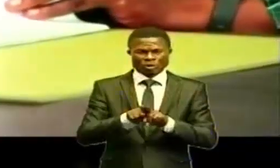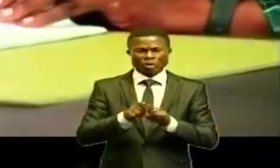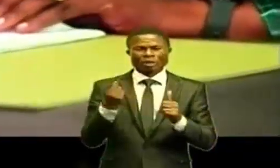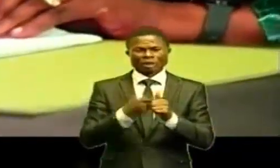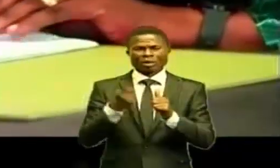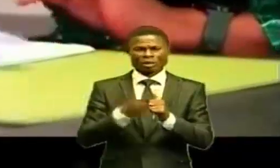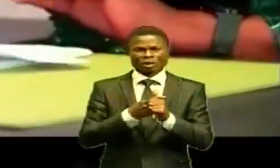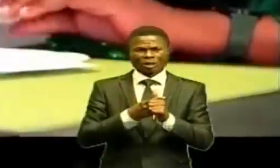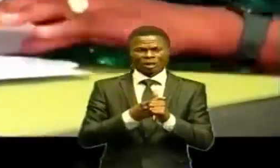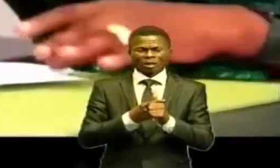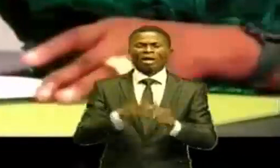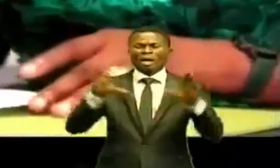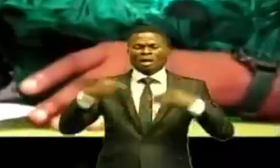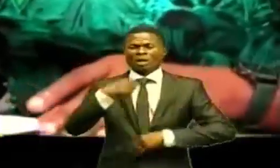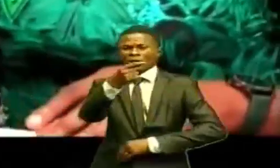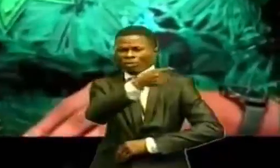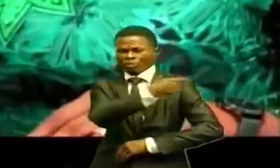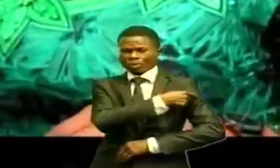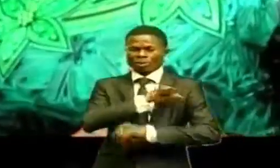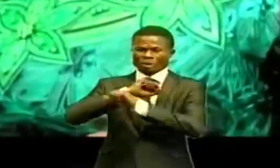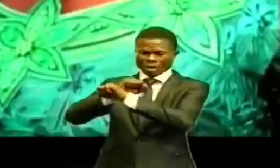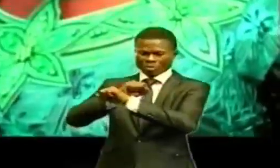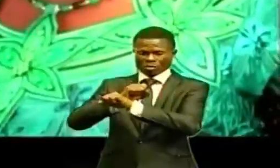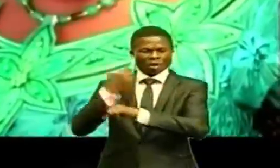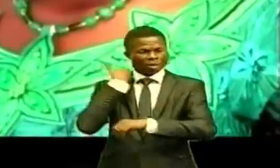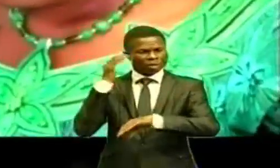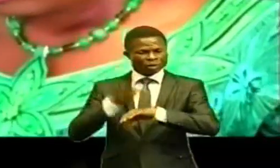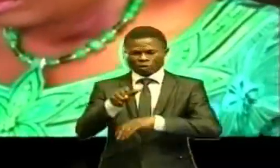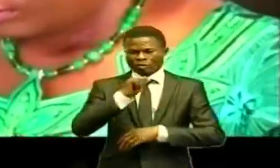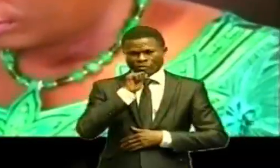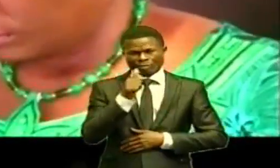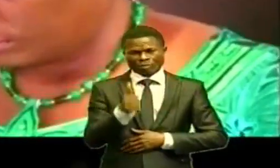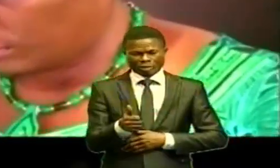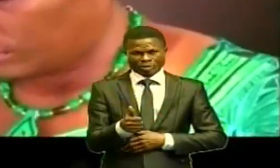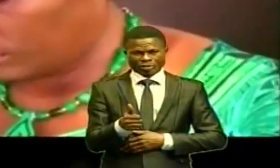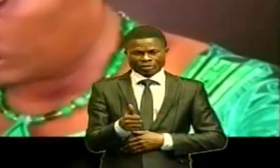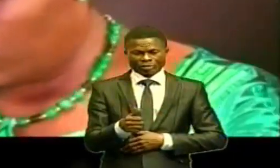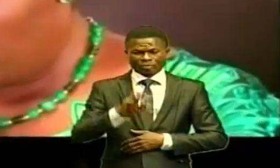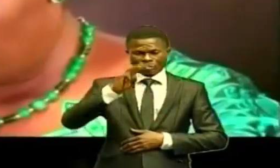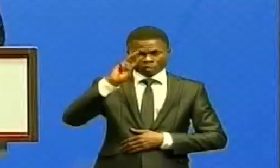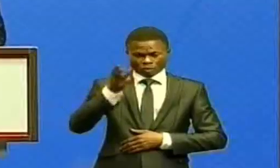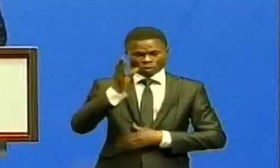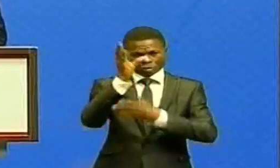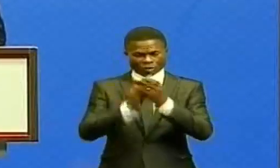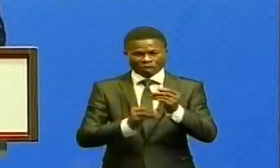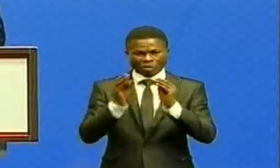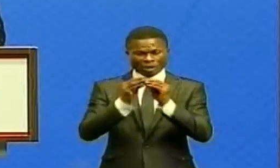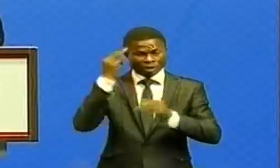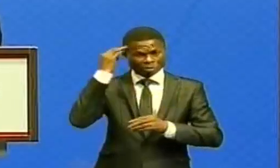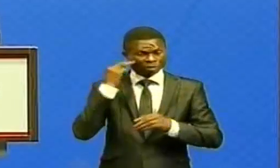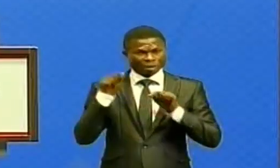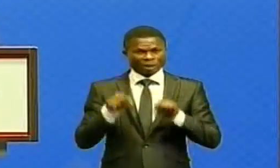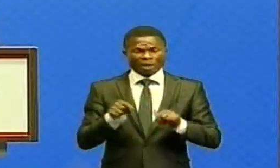surtout de se faire vacciner pour se prémunir de formes le plus graves. Au troisième chapitre du Conseil des ministres de ce